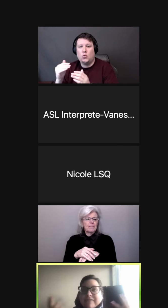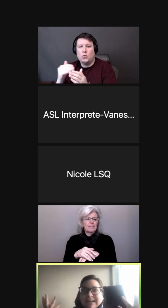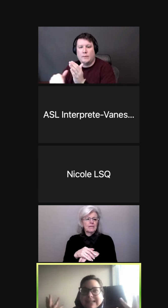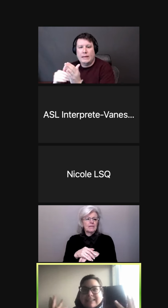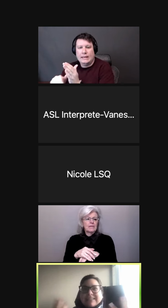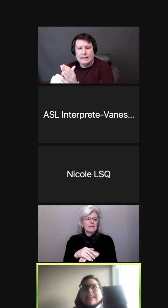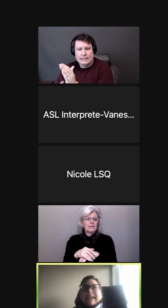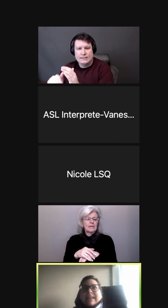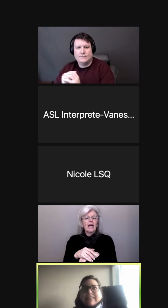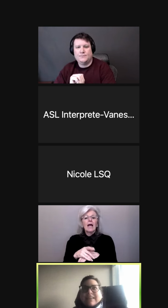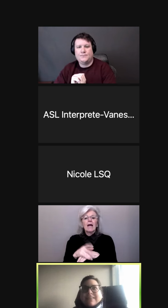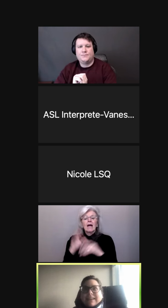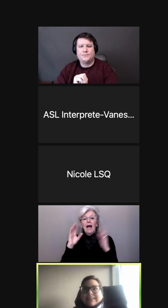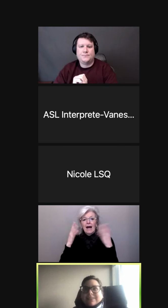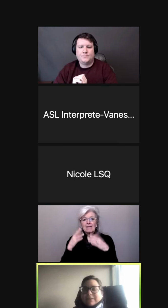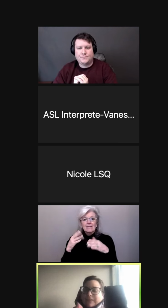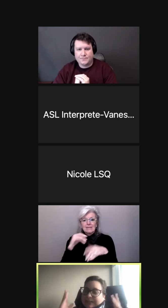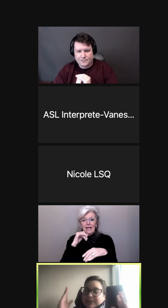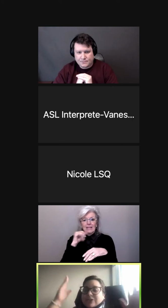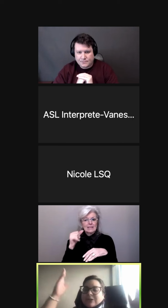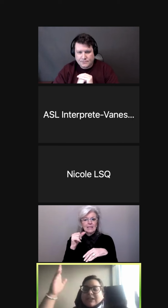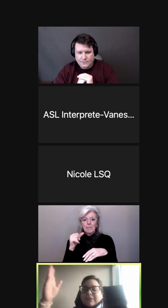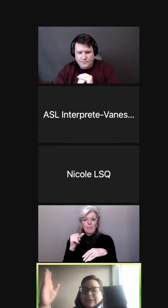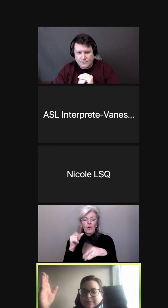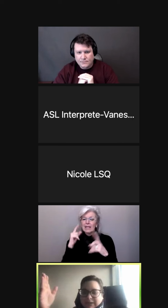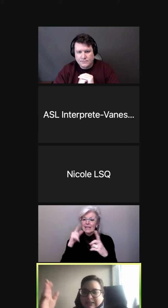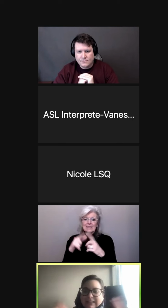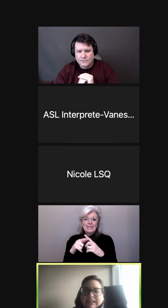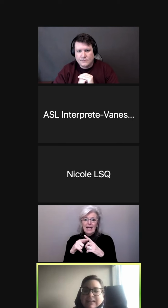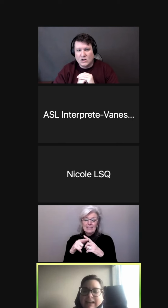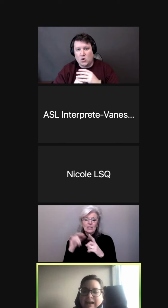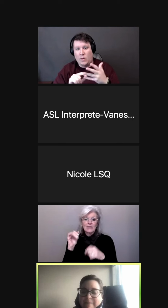Donc, l'accès n'est pas une destination. Et si c'est le cas,